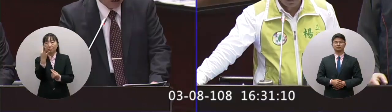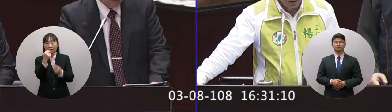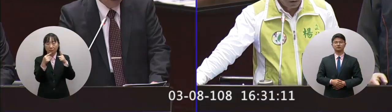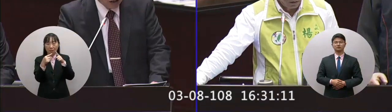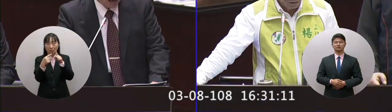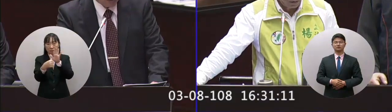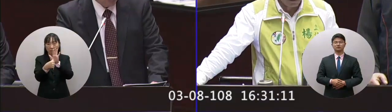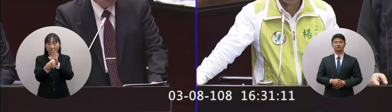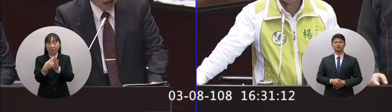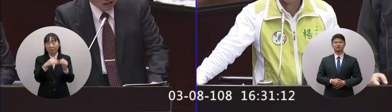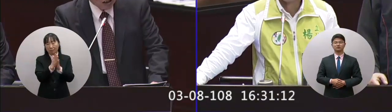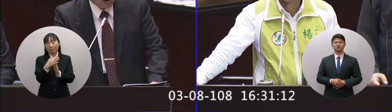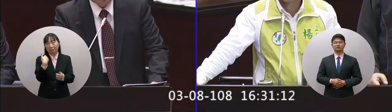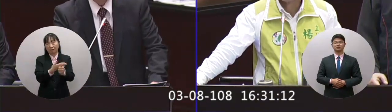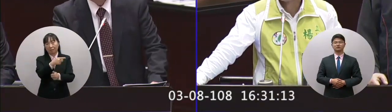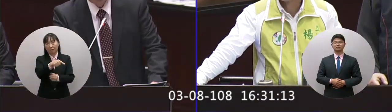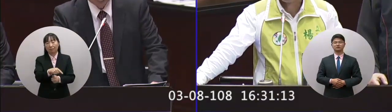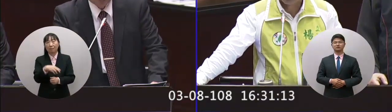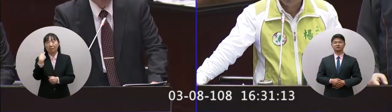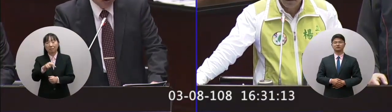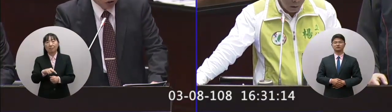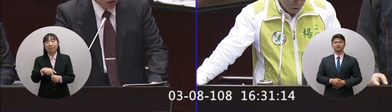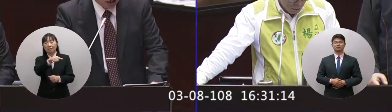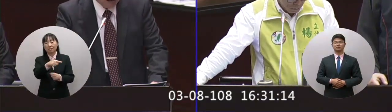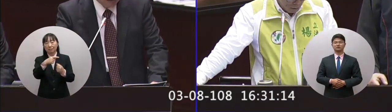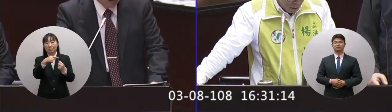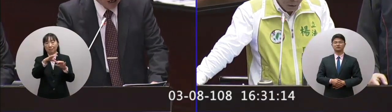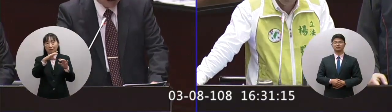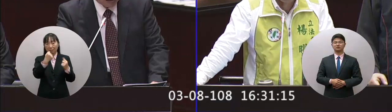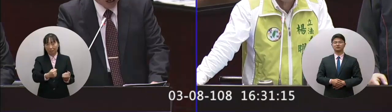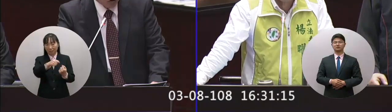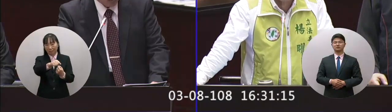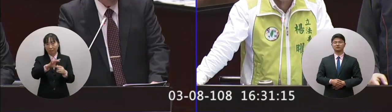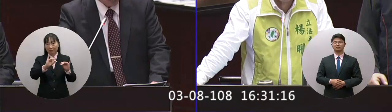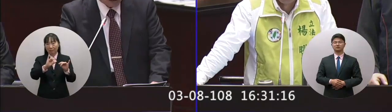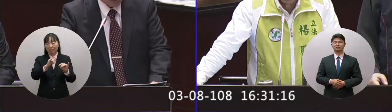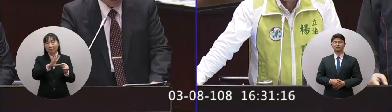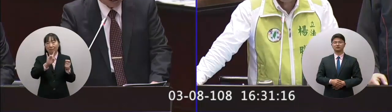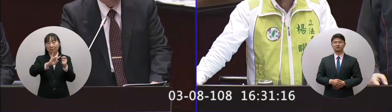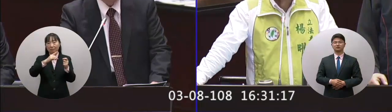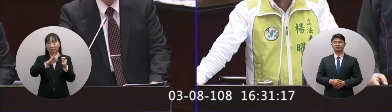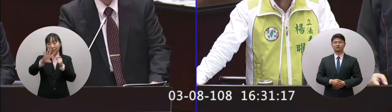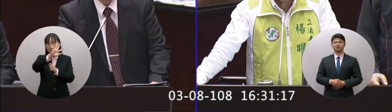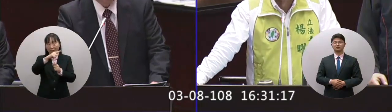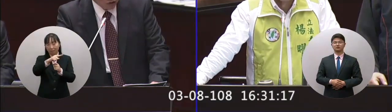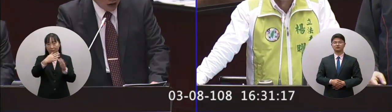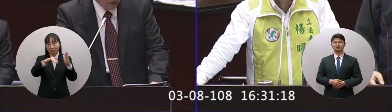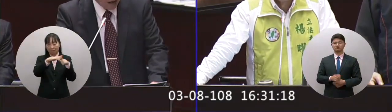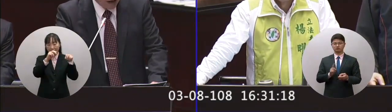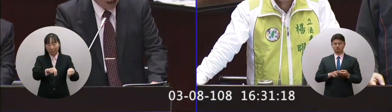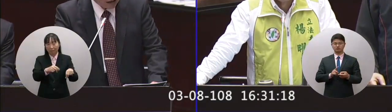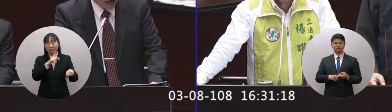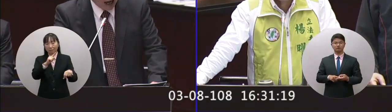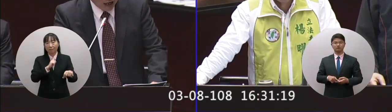这是第一个。第二个呢，在地的产学合作，就是跟在地的高中组签订产学合作的计